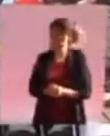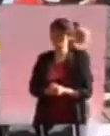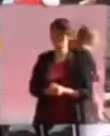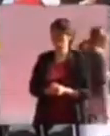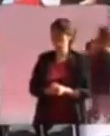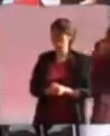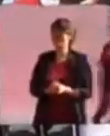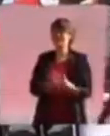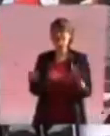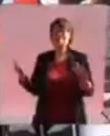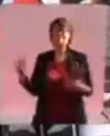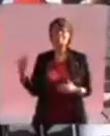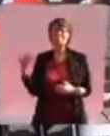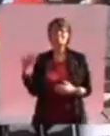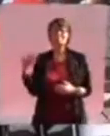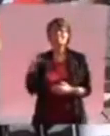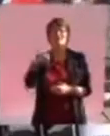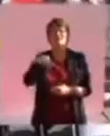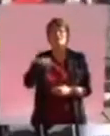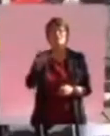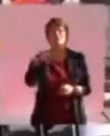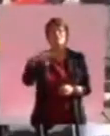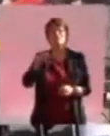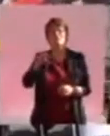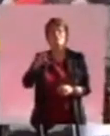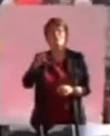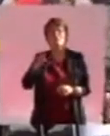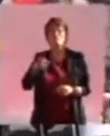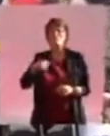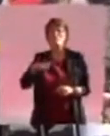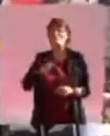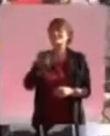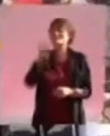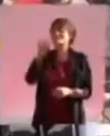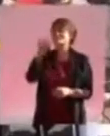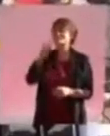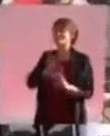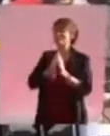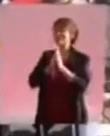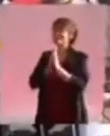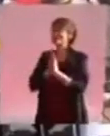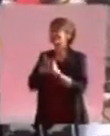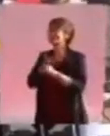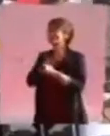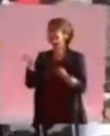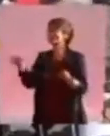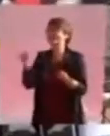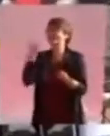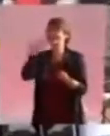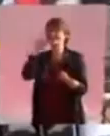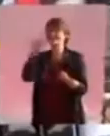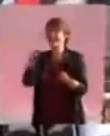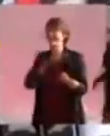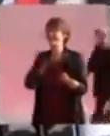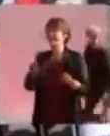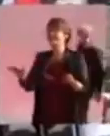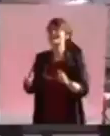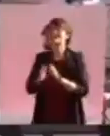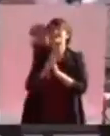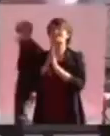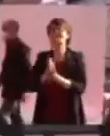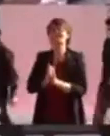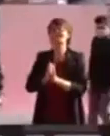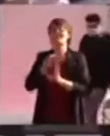ringraziamo anche simone mazza io voglio fare un appello a tutti voi siete molto disciplinati siate l'ho sempre ancora di